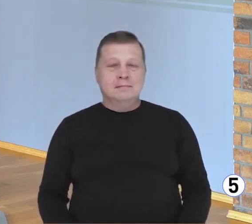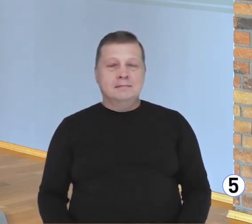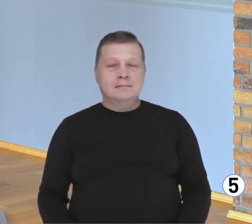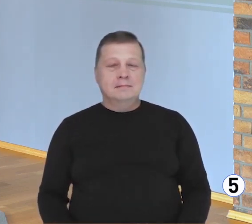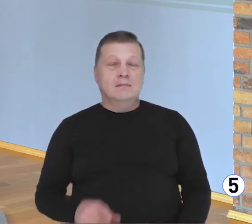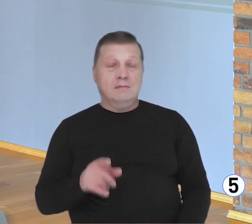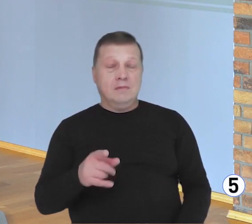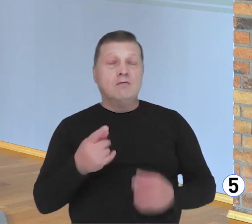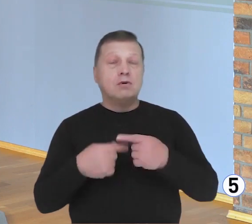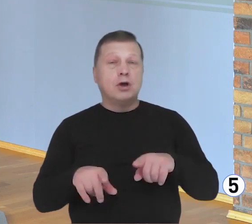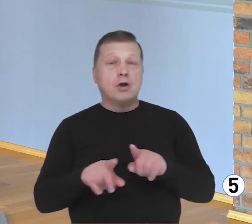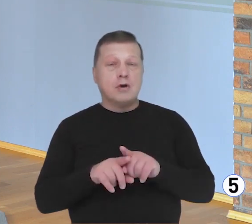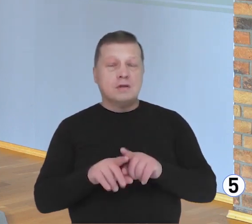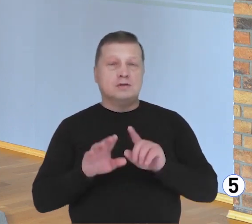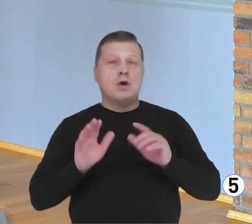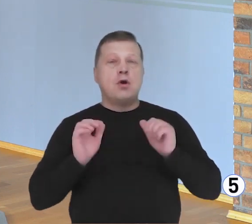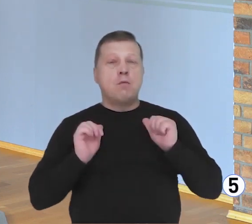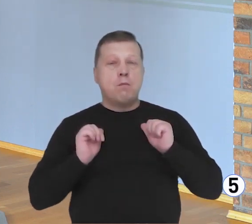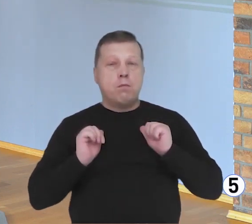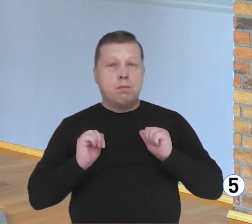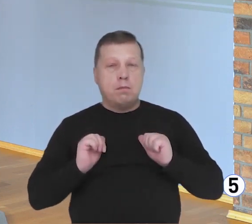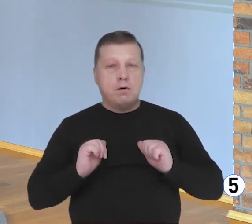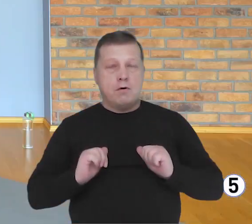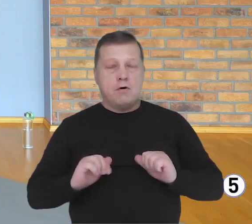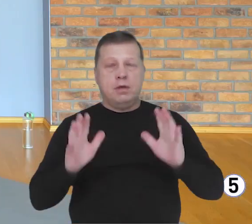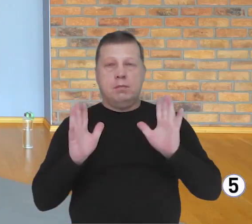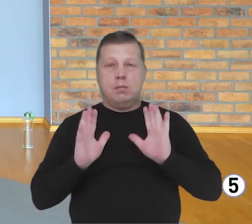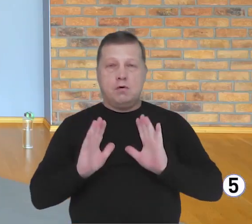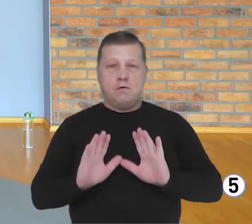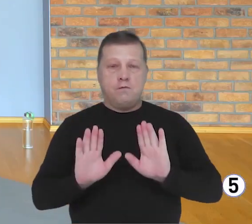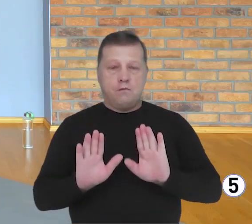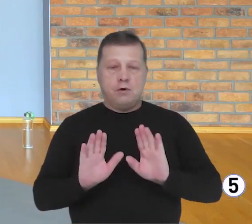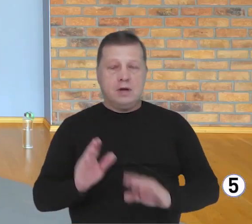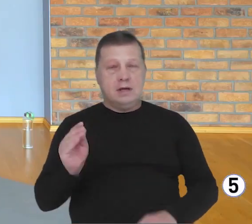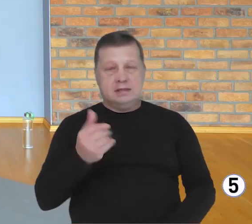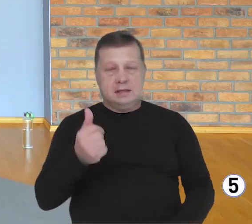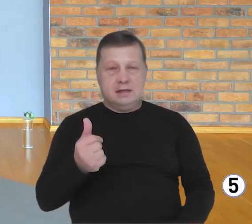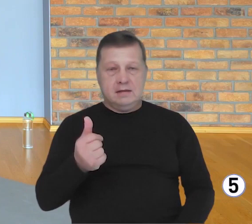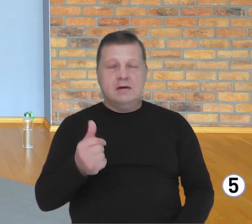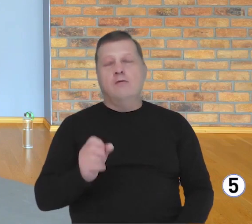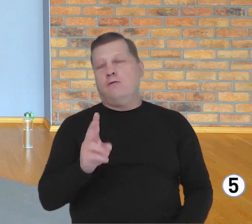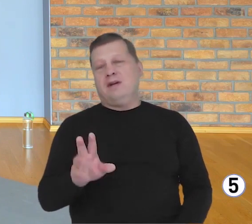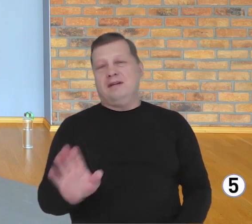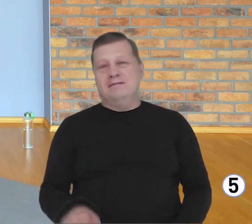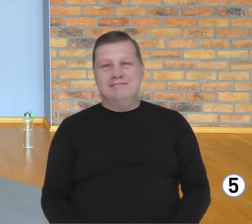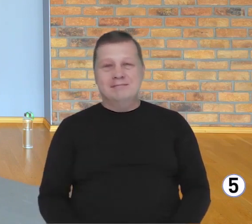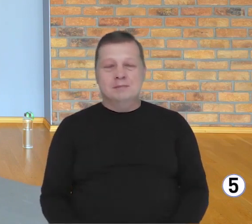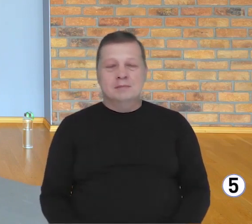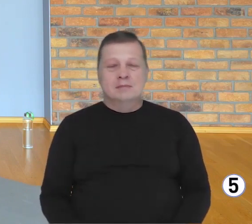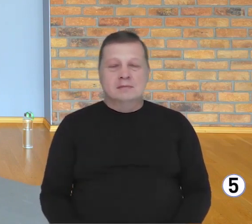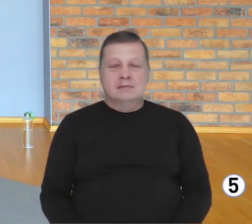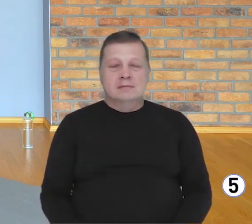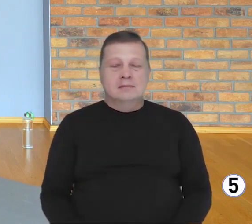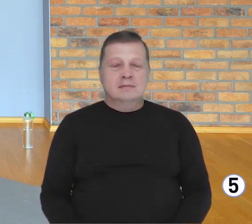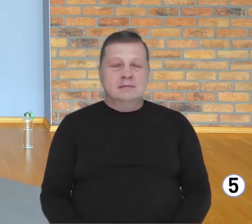wykonujemy je powoli, spokojnie. Jeszcze jedno. OK.